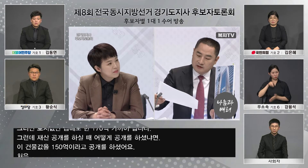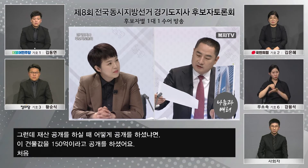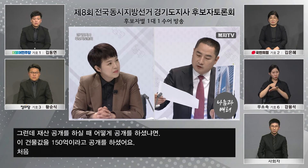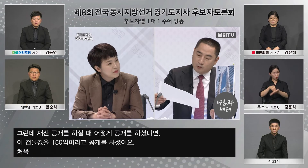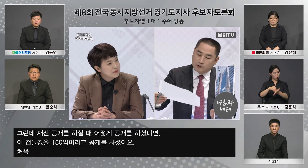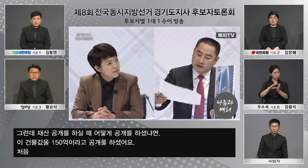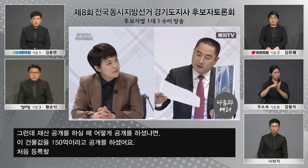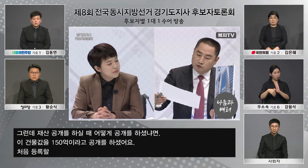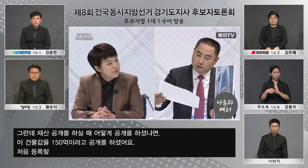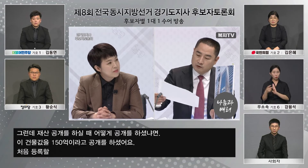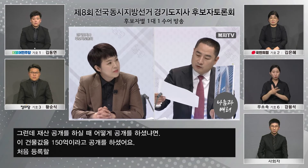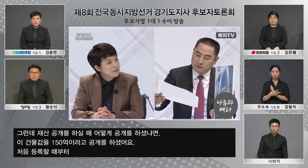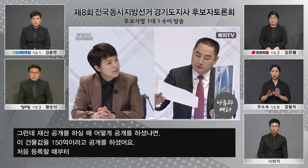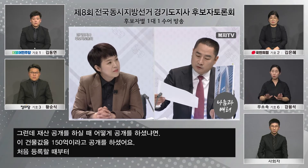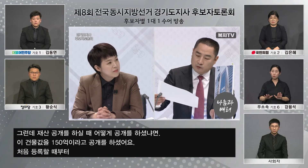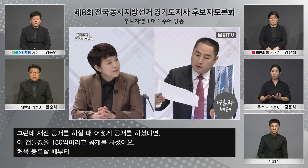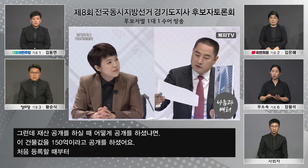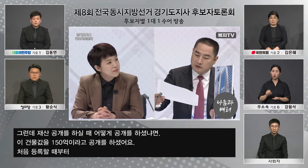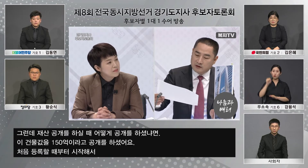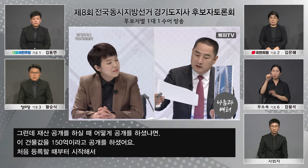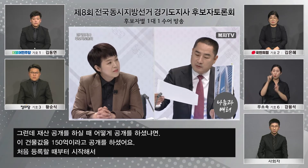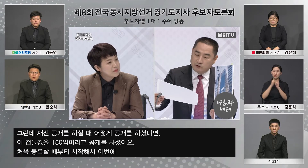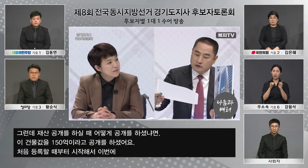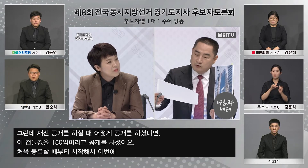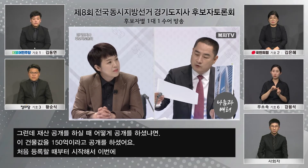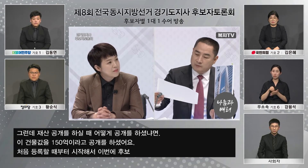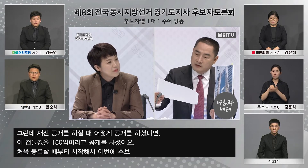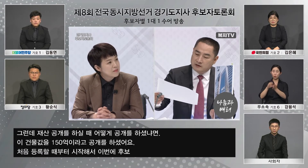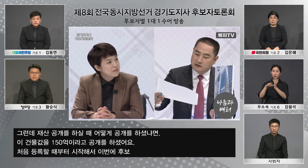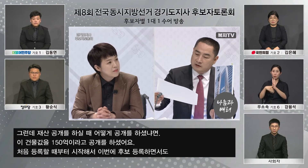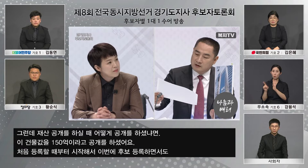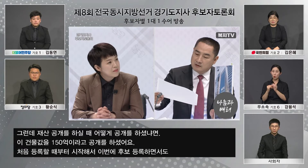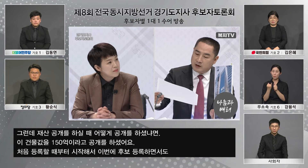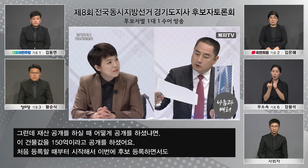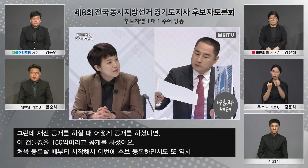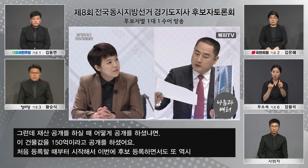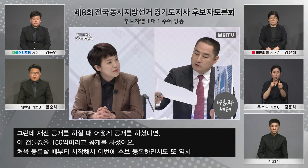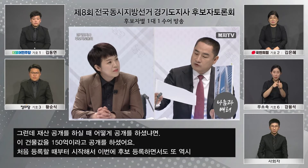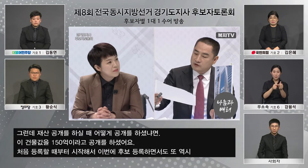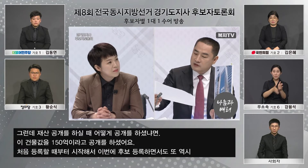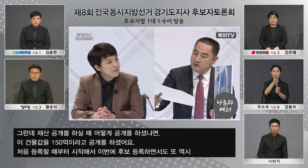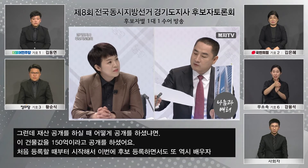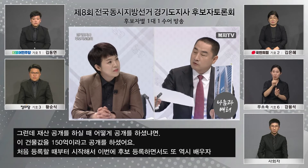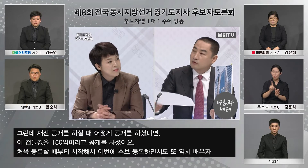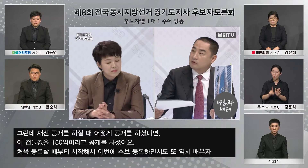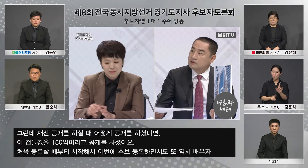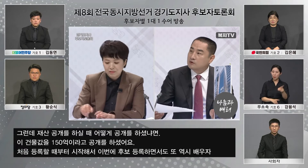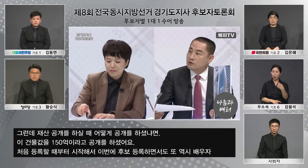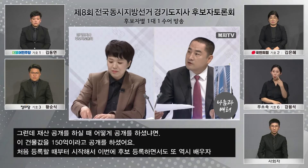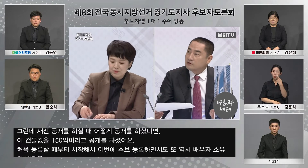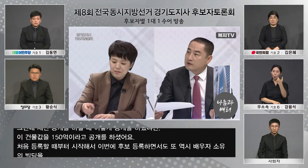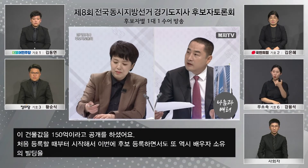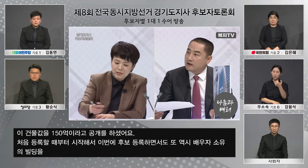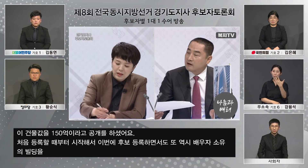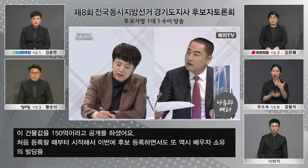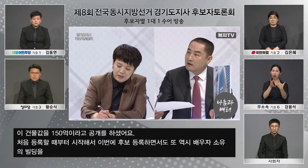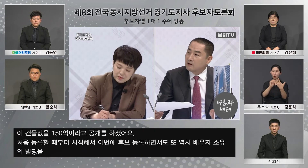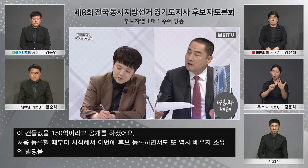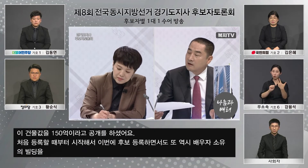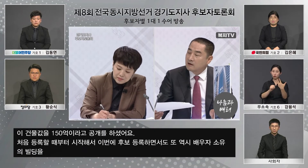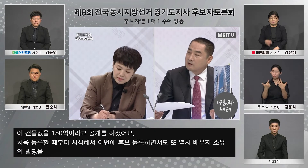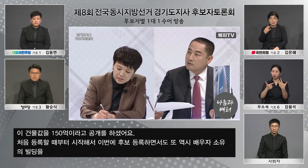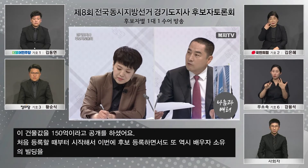시작해서 요번에 후보 등록하면서도 또 역시 배우자 소유의 빌딩을 158억 6,700으로 신고를 하셨는데